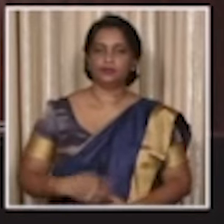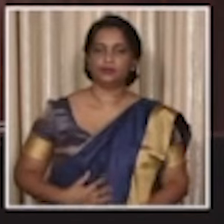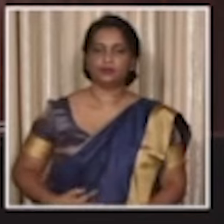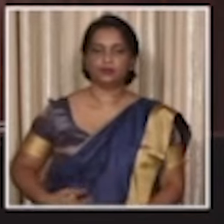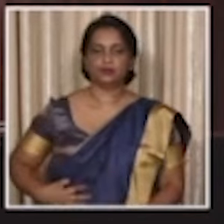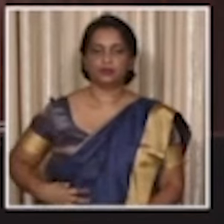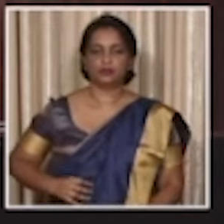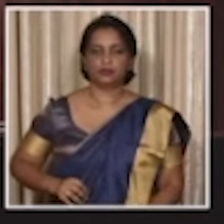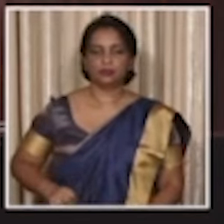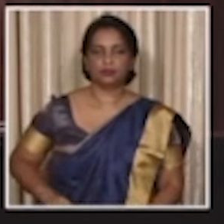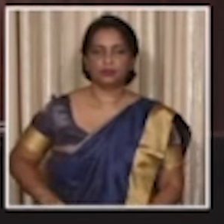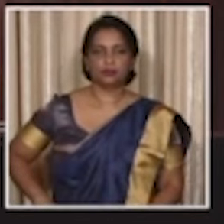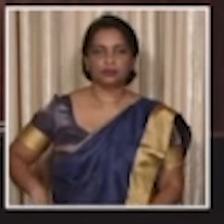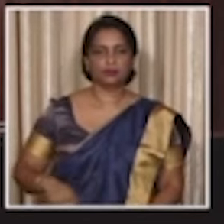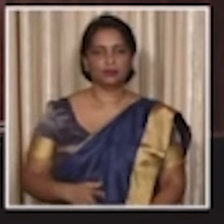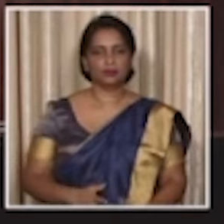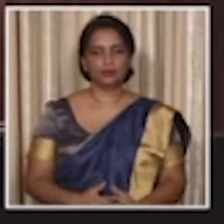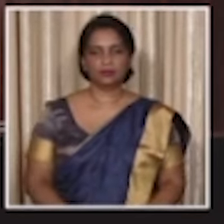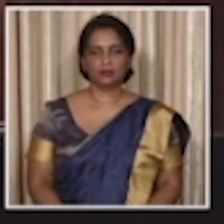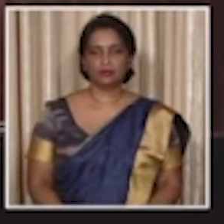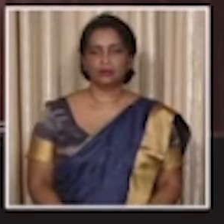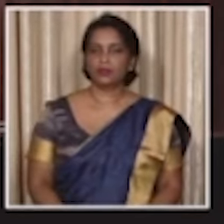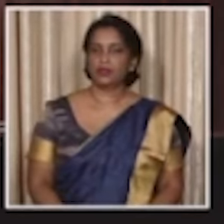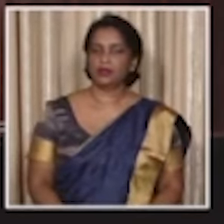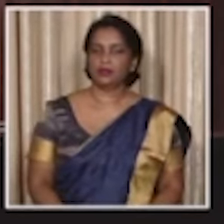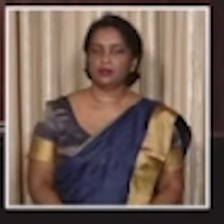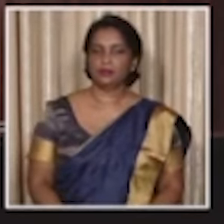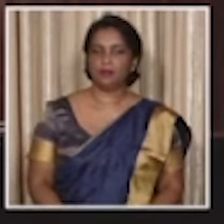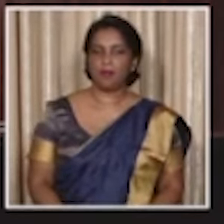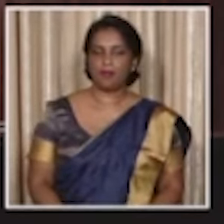සභානායක ප්‍රධාන වැඩකතු ආරම්භයේ කරු සභානායකතුමා මේටි කිවර් කළා.